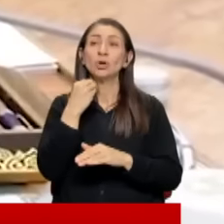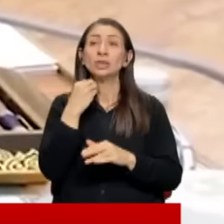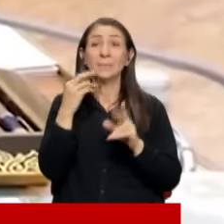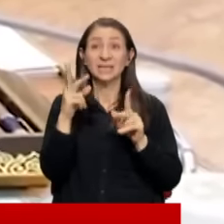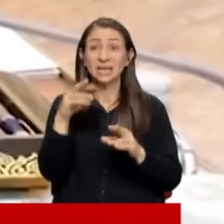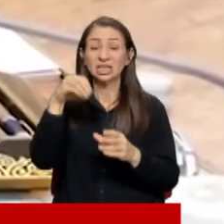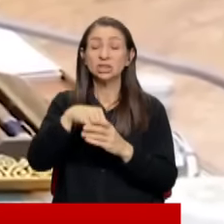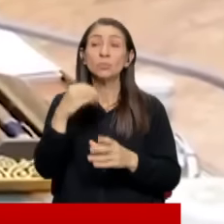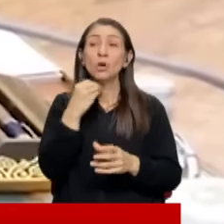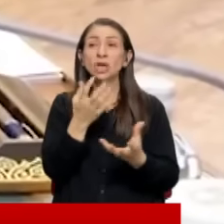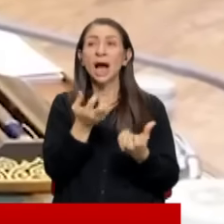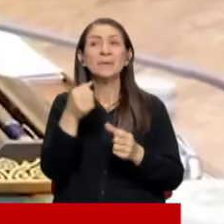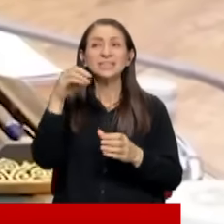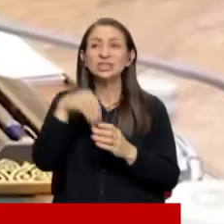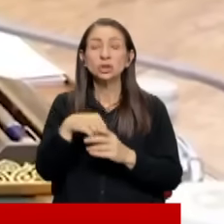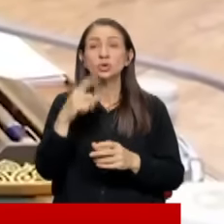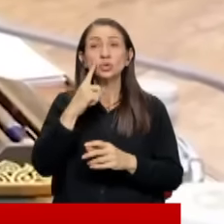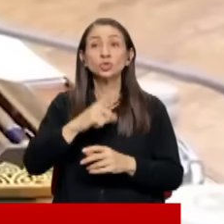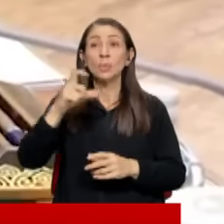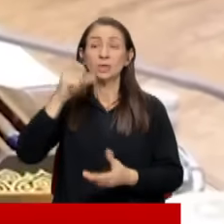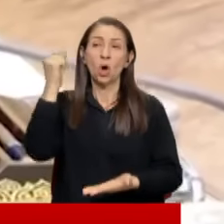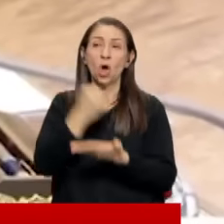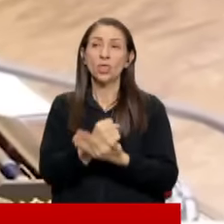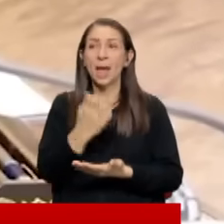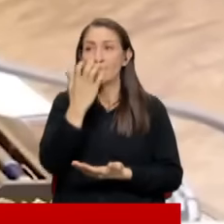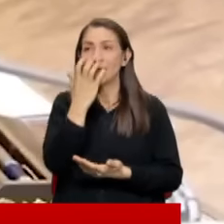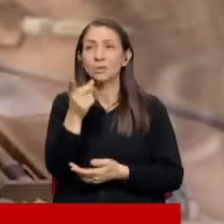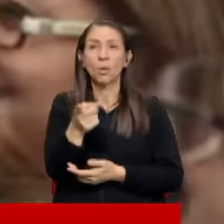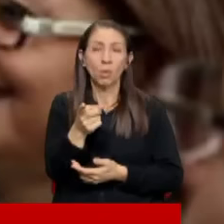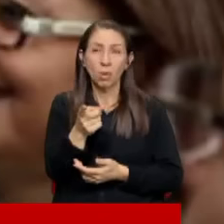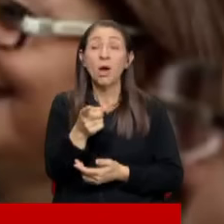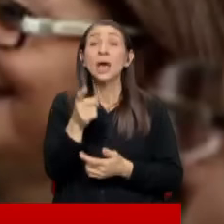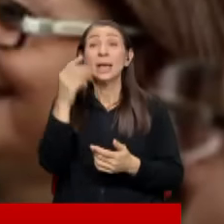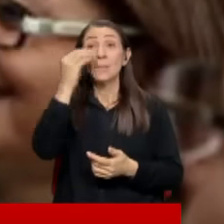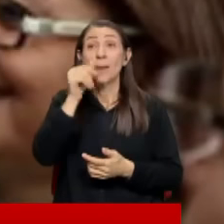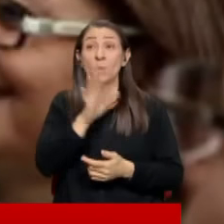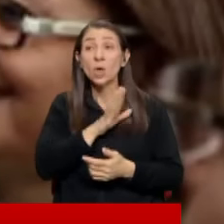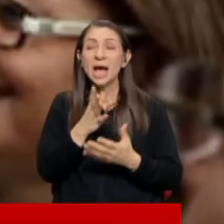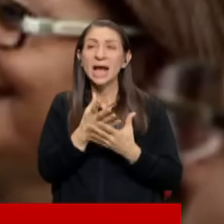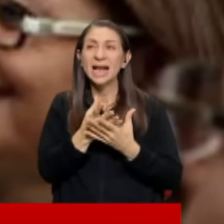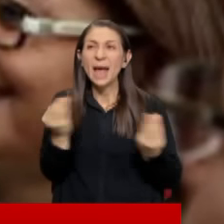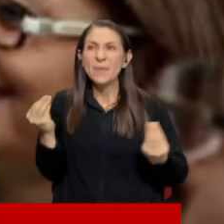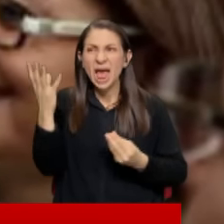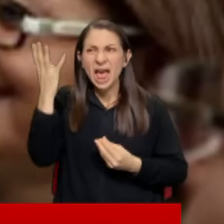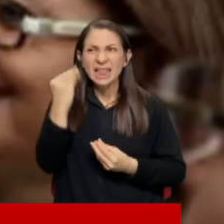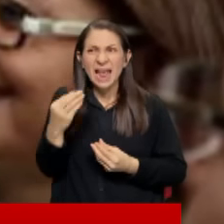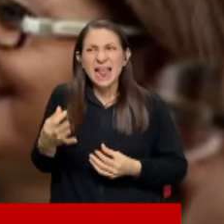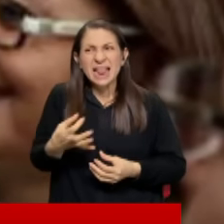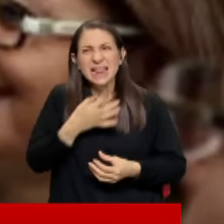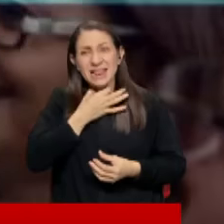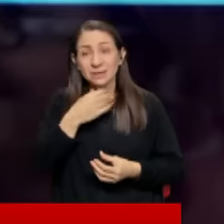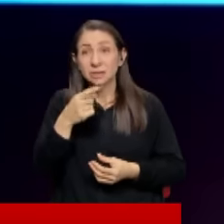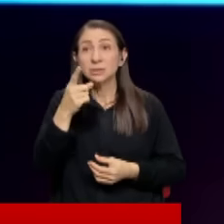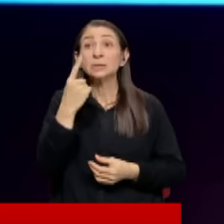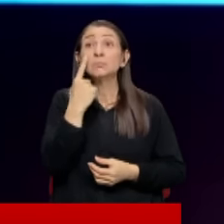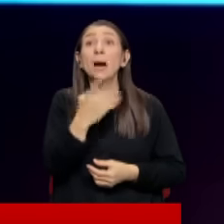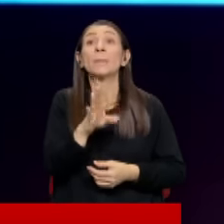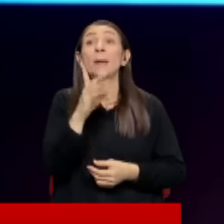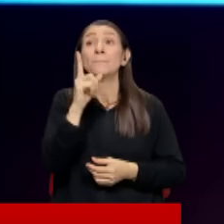gibi iç borçlanması da Cumhurbaşkanlığının onayına bağlandı. İmamoğlu kaybedeceklerini anladılar dedi. Siz